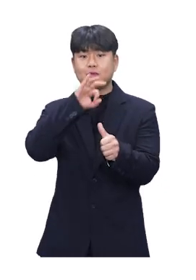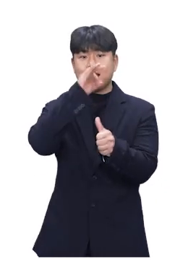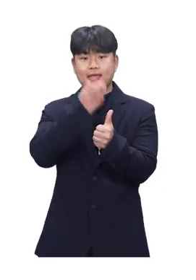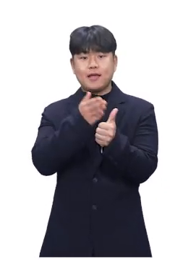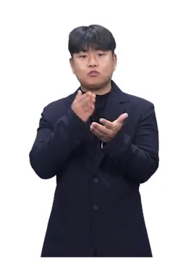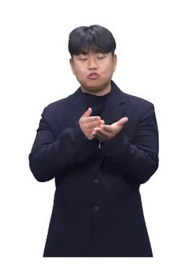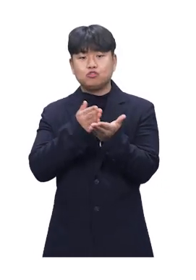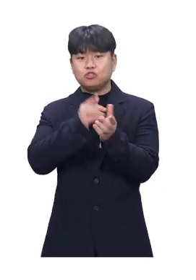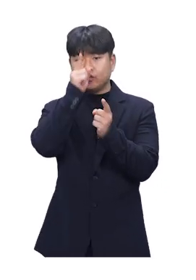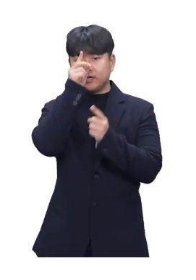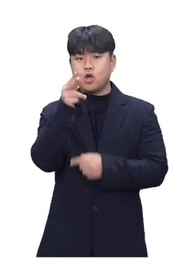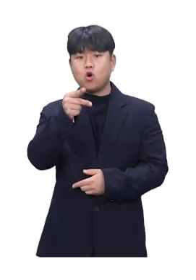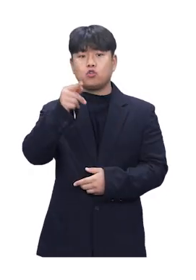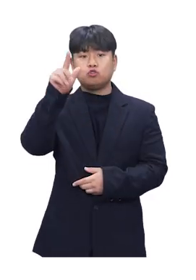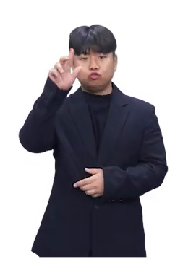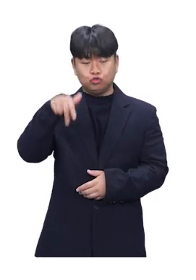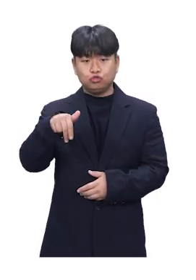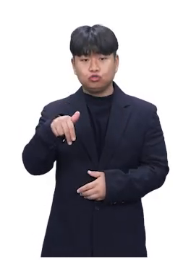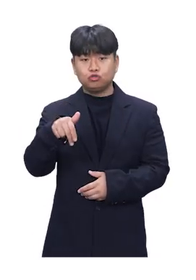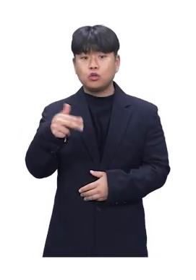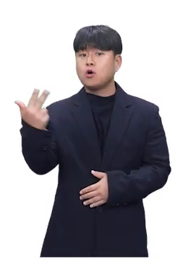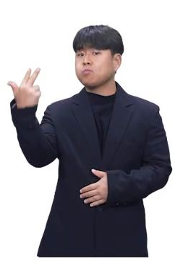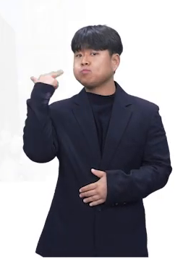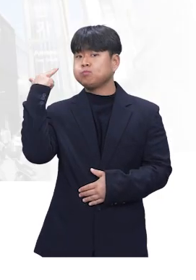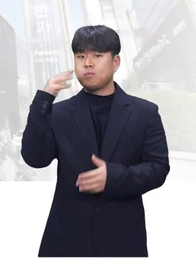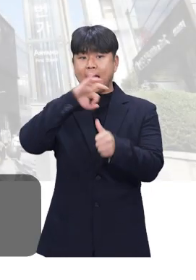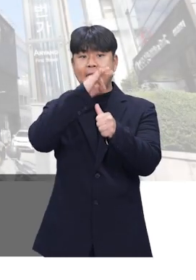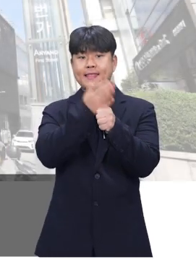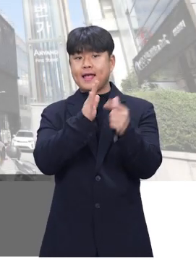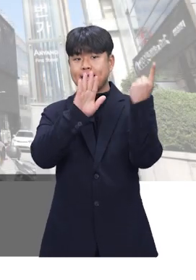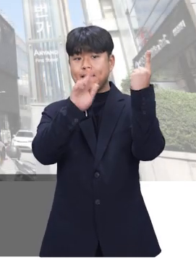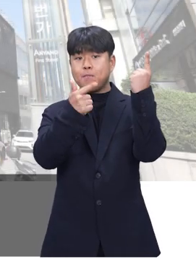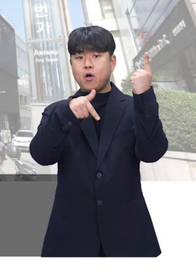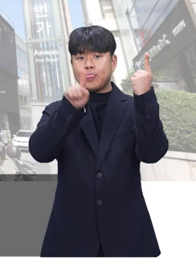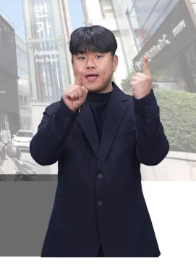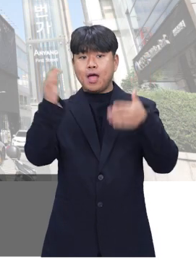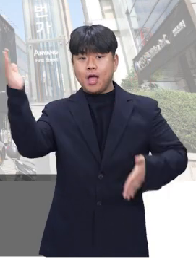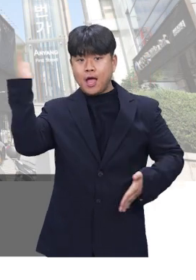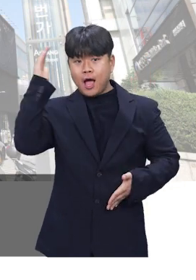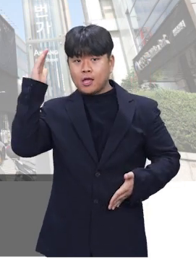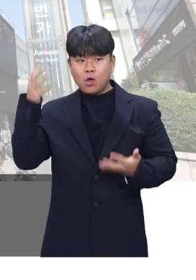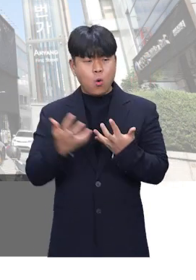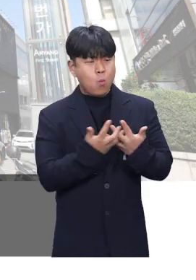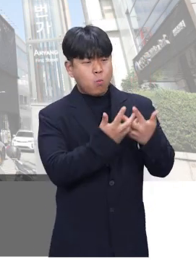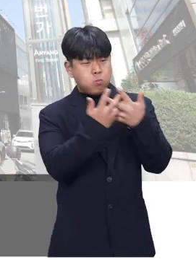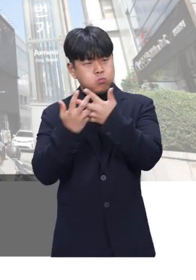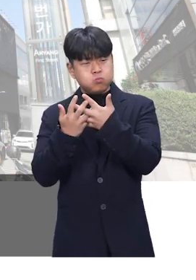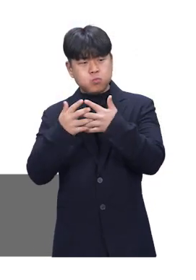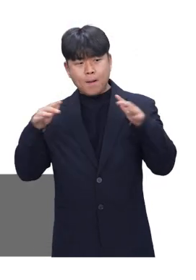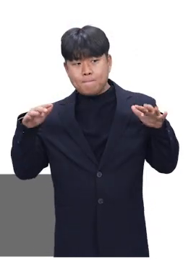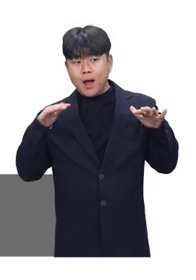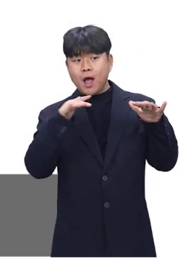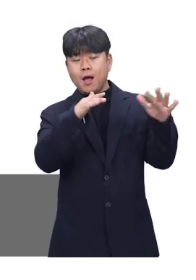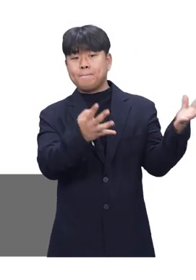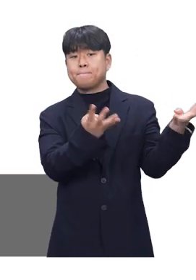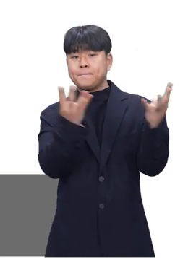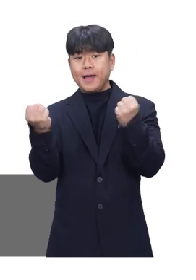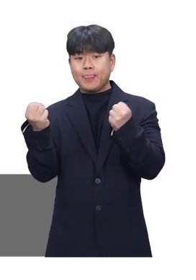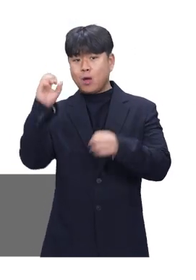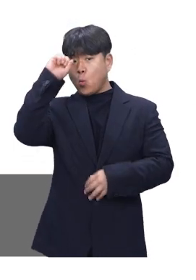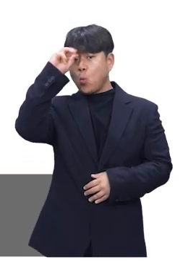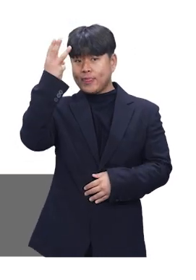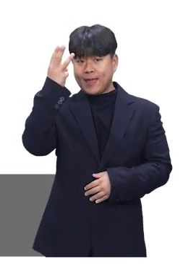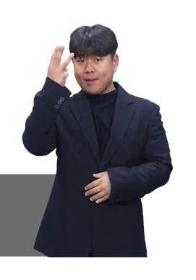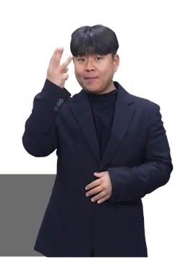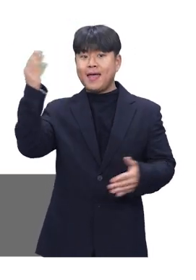안녕하세요. 3분 안양의 이현주입니다. 지난주 젊음의 거리 안양 1번가가 학생들로 북적였습니다. 얼마 전 수능을